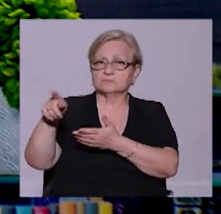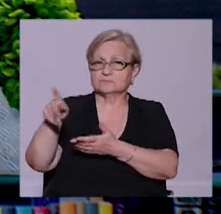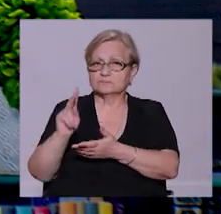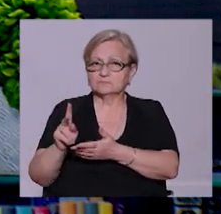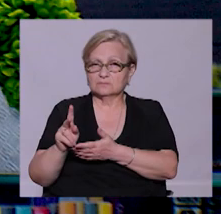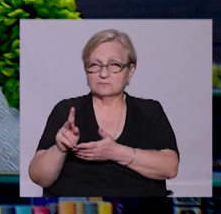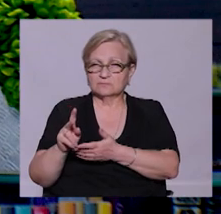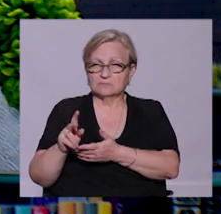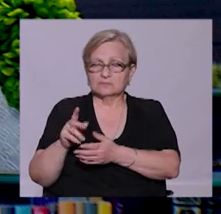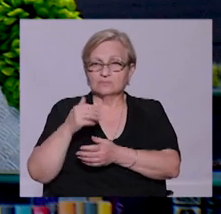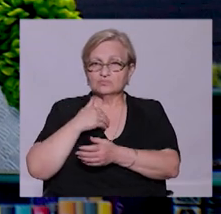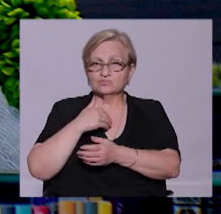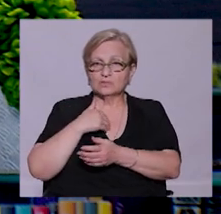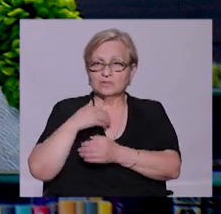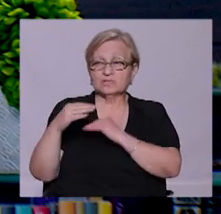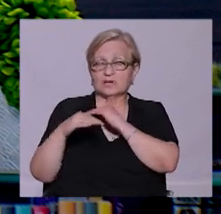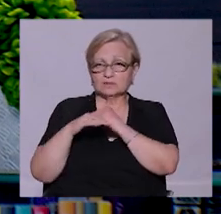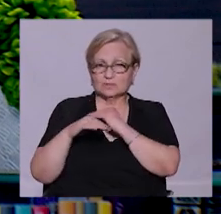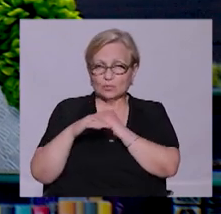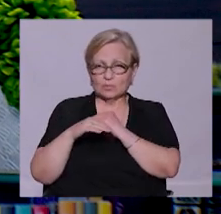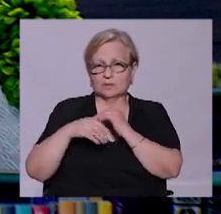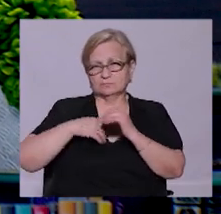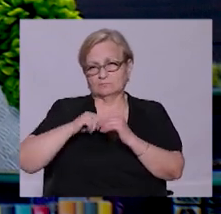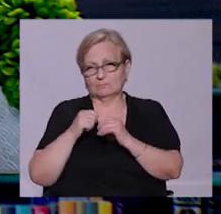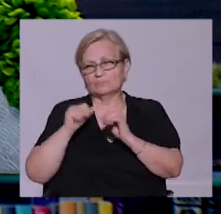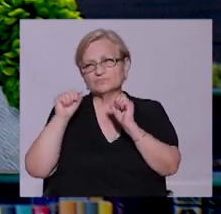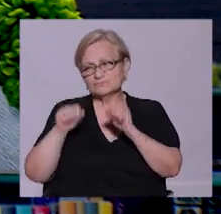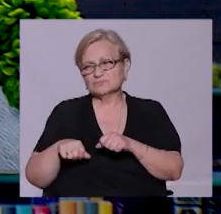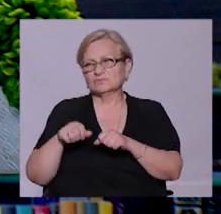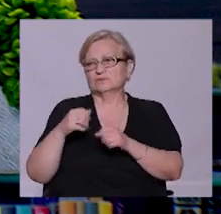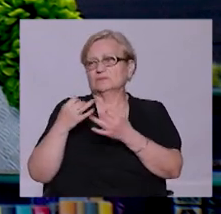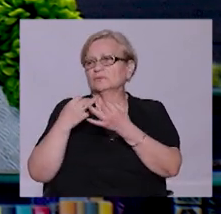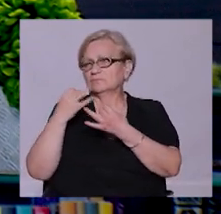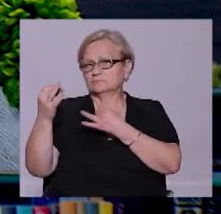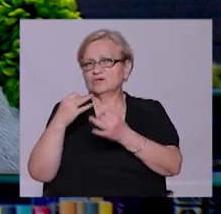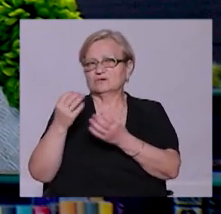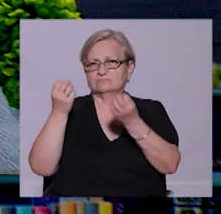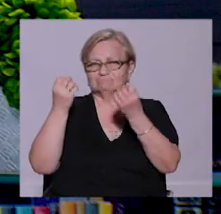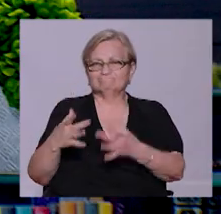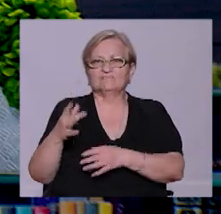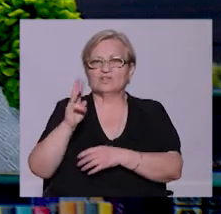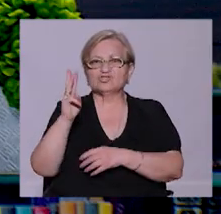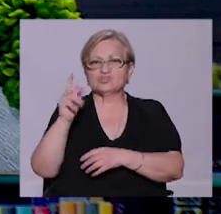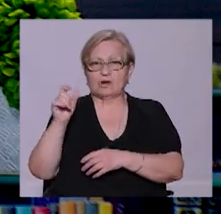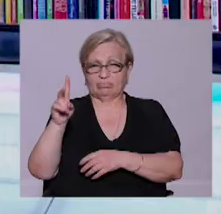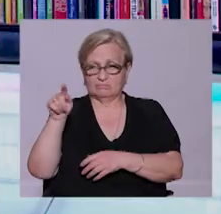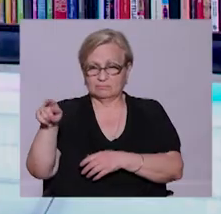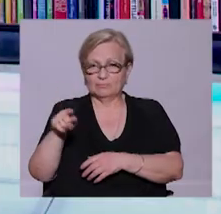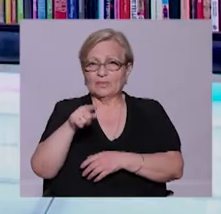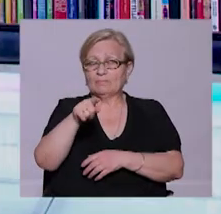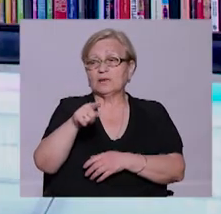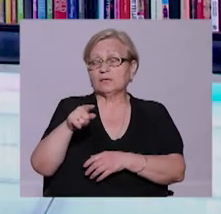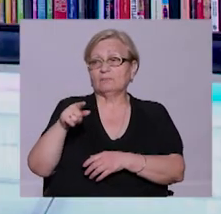შემთხვევაში თუ რა თქმა უნდა ჩვენი თანატოლია, ჩვენი მეგობარია, მას შეიძლება შენობით მიუმართოთ, მაგრამ ამ შემთხვევაში ძუნწი არ